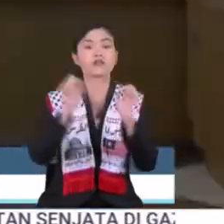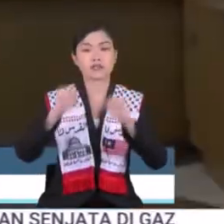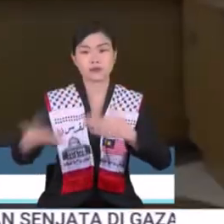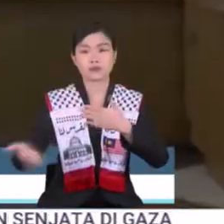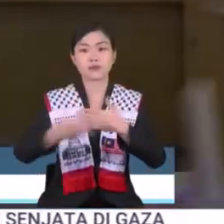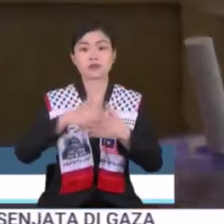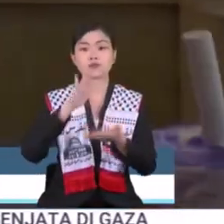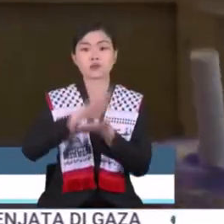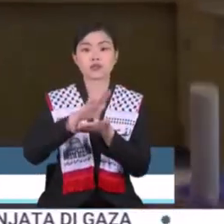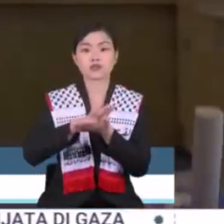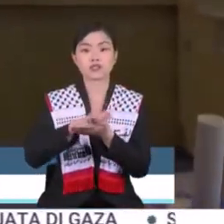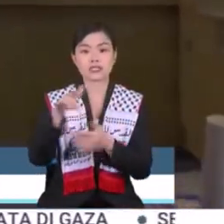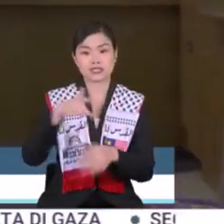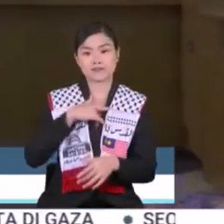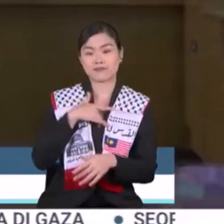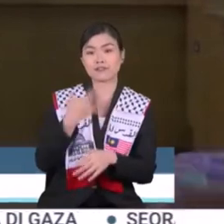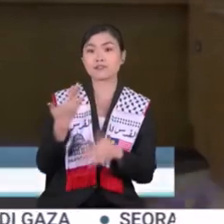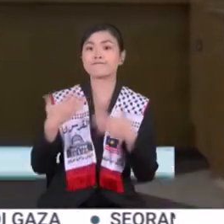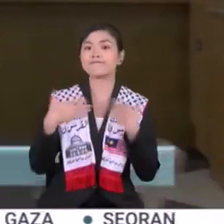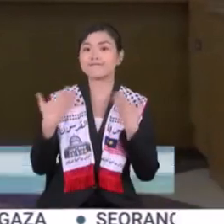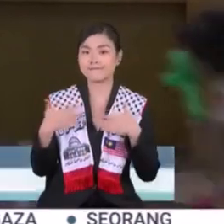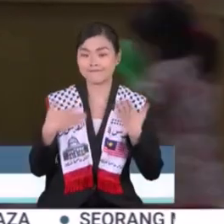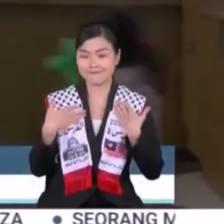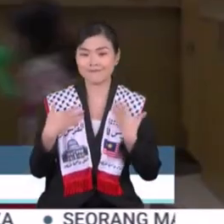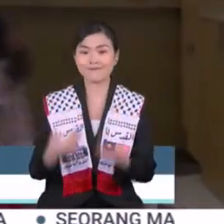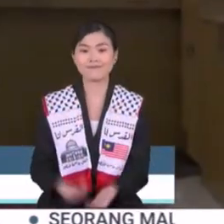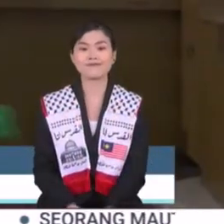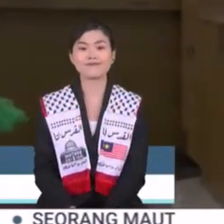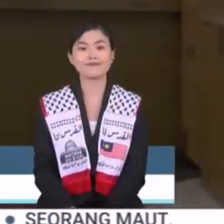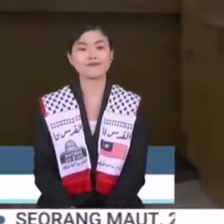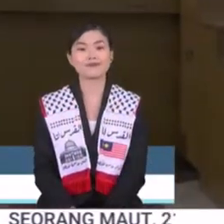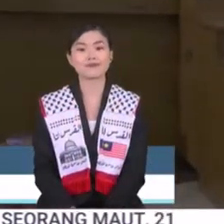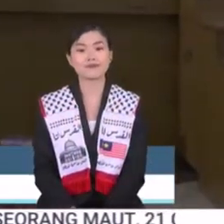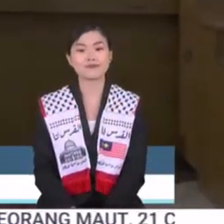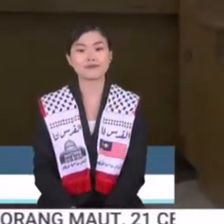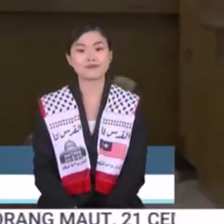sekolah. Happy. Happy, happy untuk bawah.